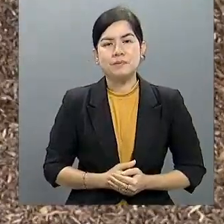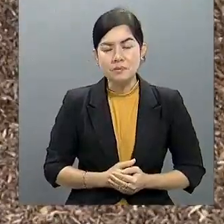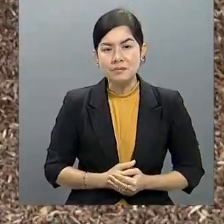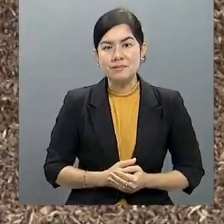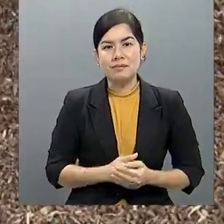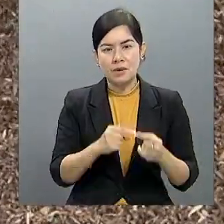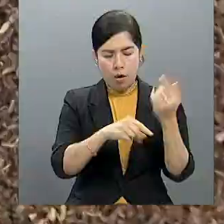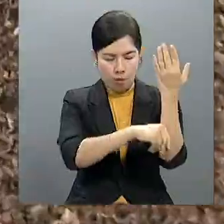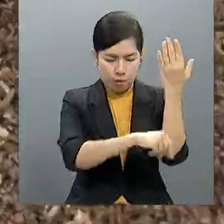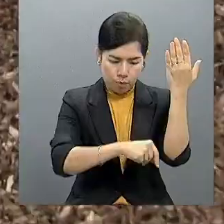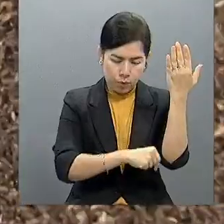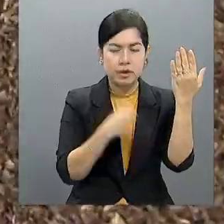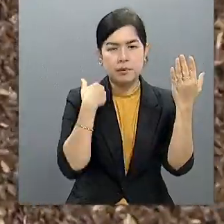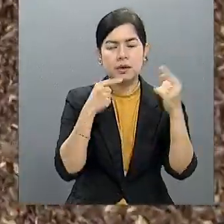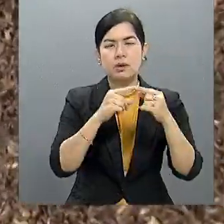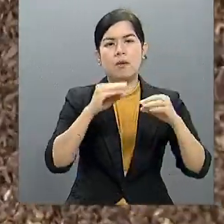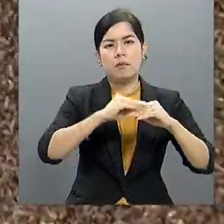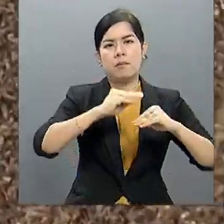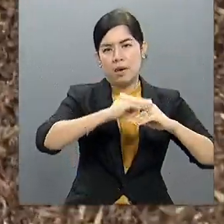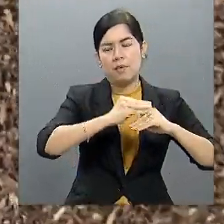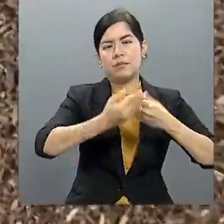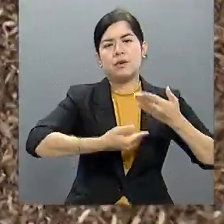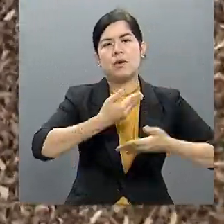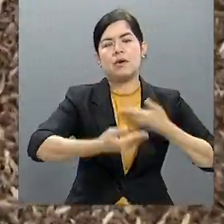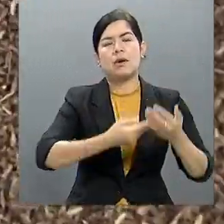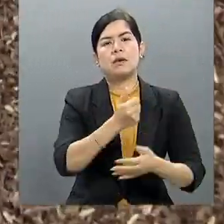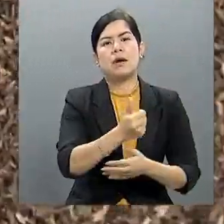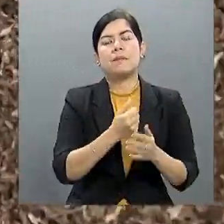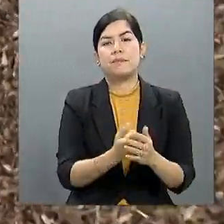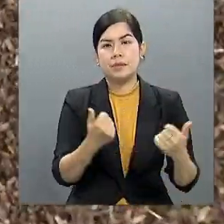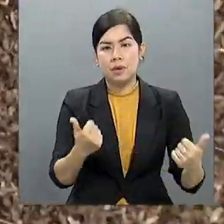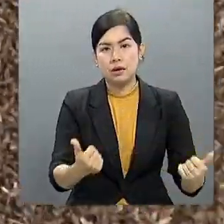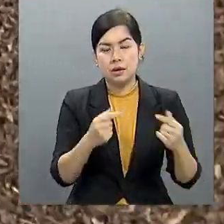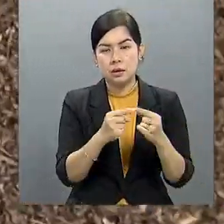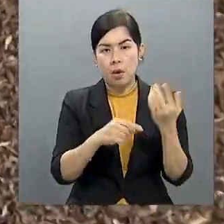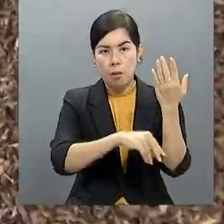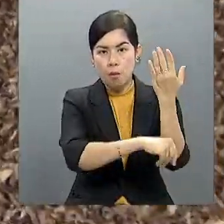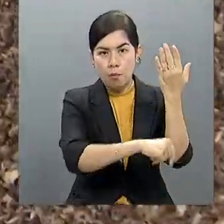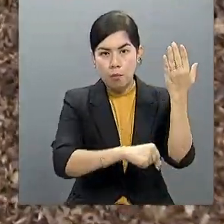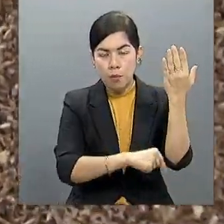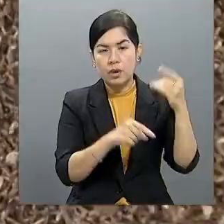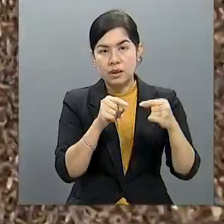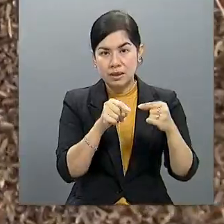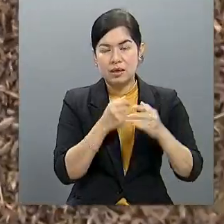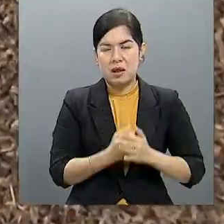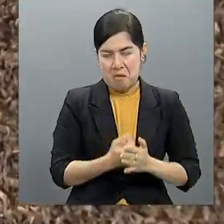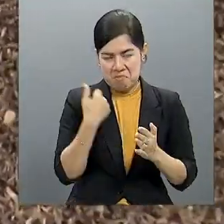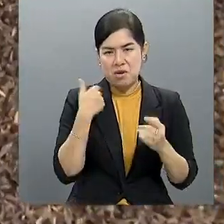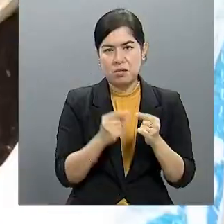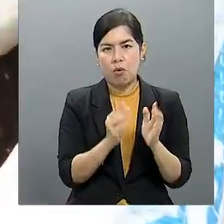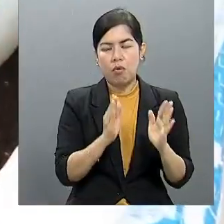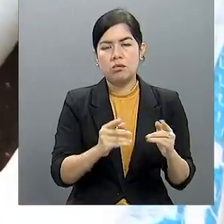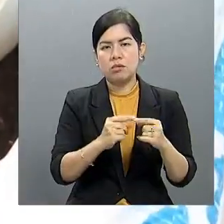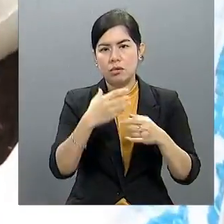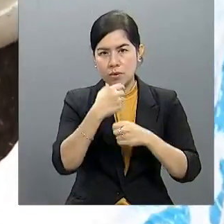ละเอีดเชืรวน ๆใช่ครัภัจจบันนี้ปุ๋ยมูลไ้เดือนใบไผกำลังเป็พินยมอย่างมากเลยนะครัเพระว่